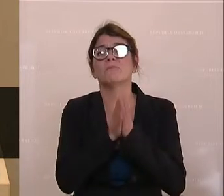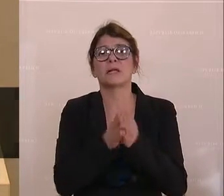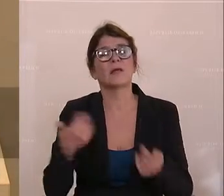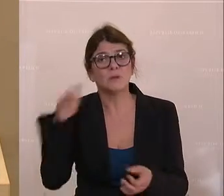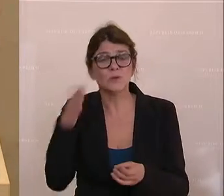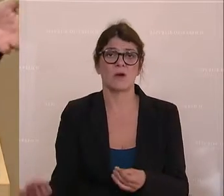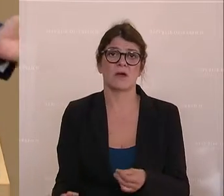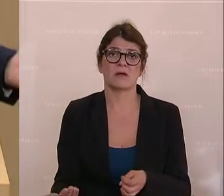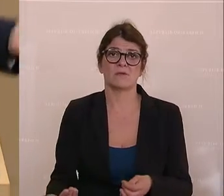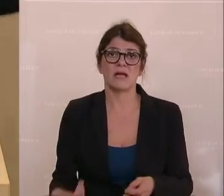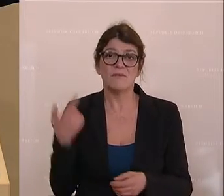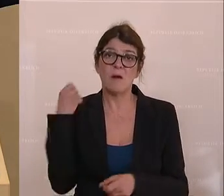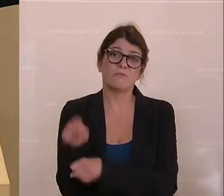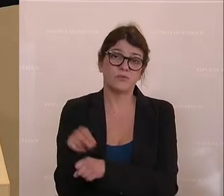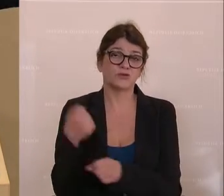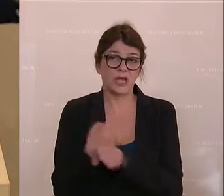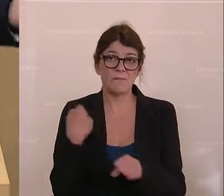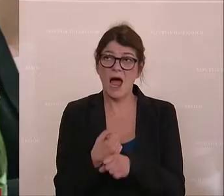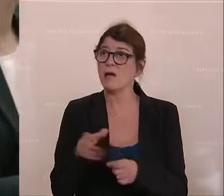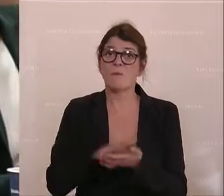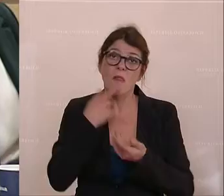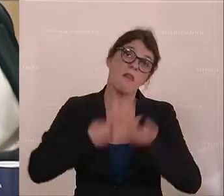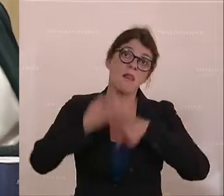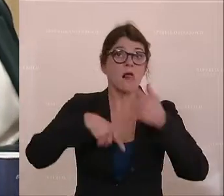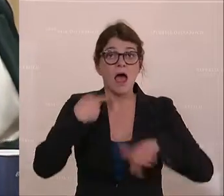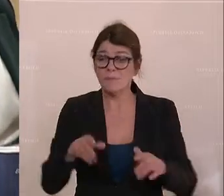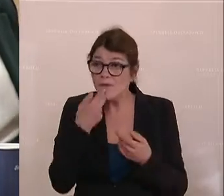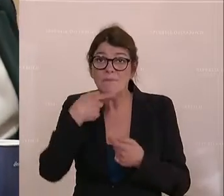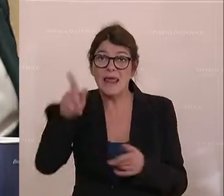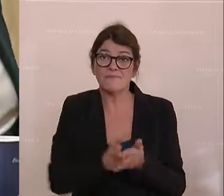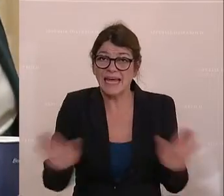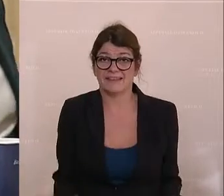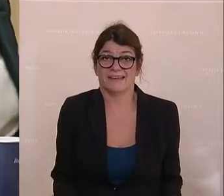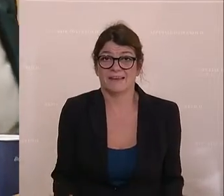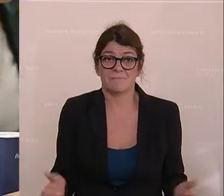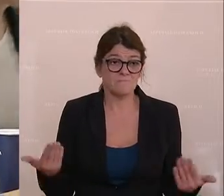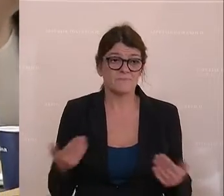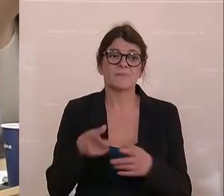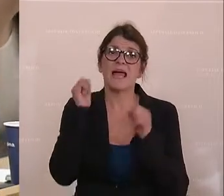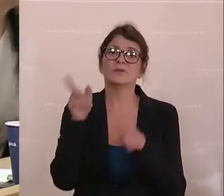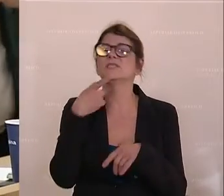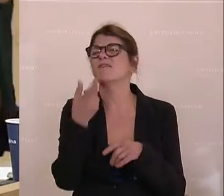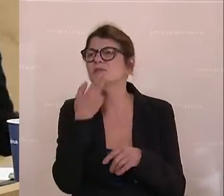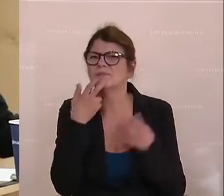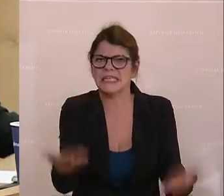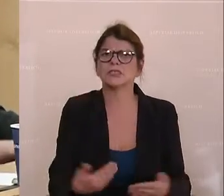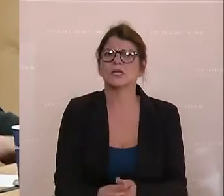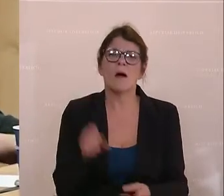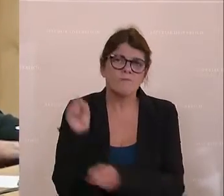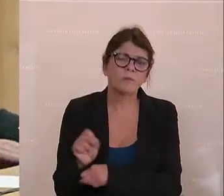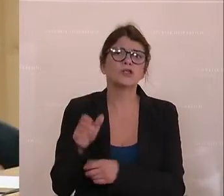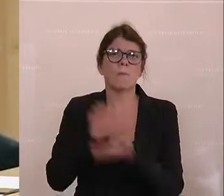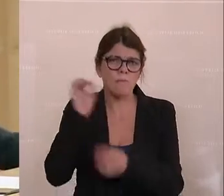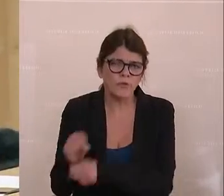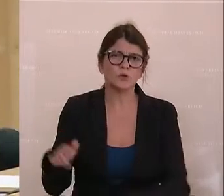nur einmal, Herr Zürmer, ihr habt es am Fuß gemacht und ihr braucht euch nicht aussehen und die Geschichte ist erledigt von dem her. Da kannst du sagen, was du willst, Fusch,